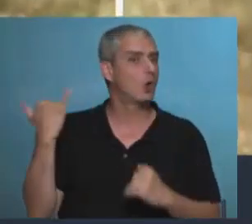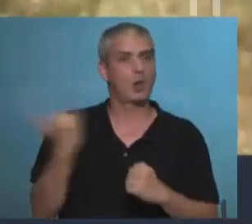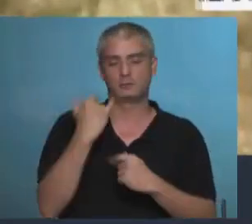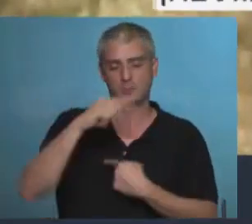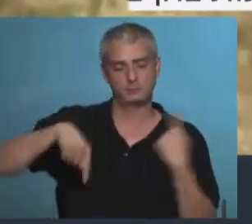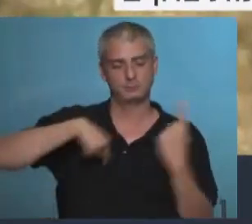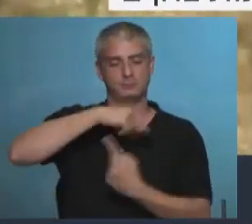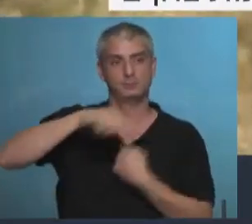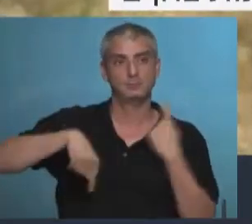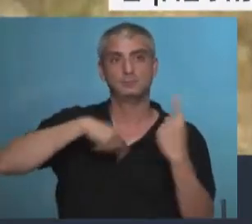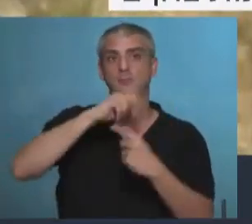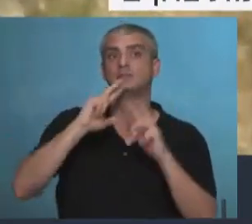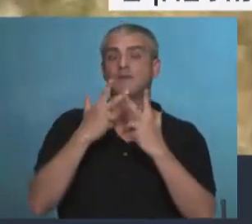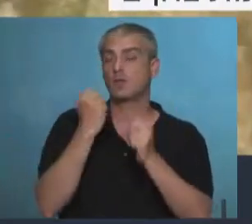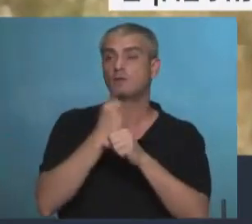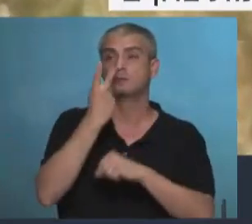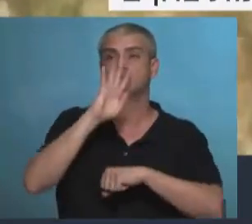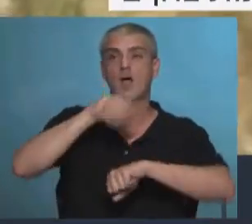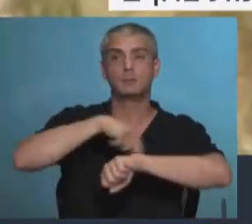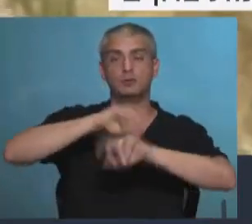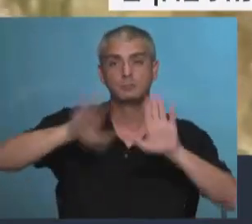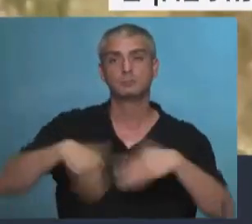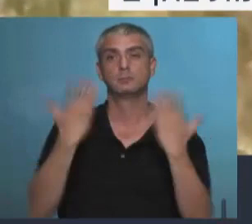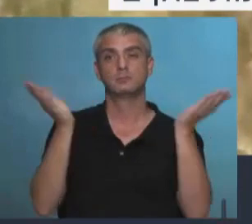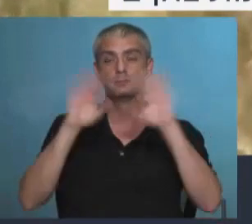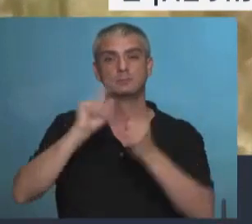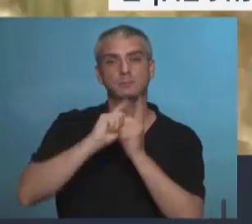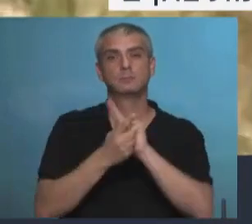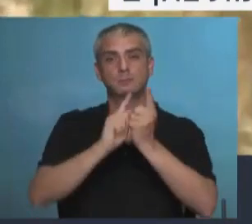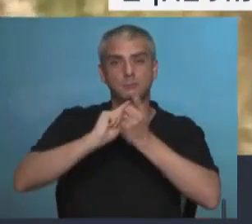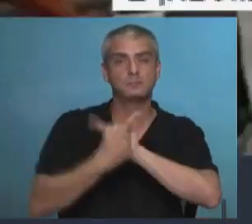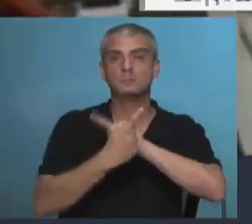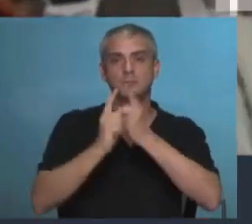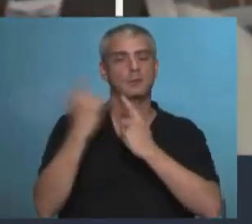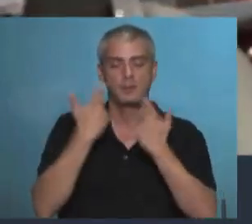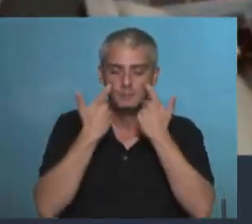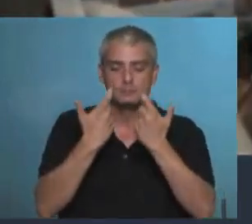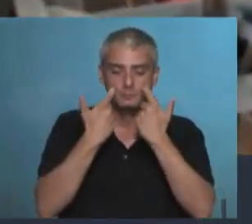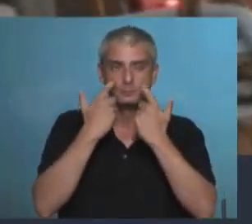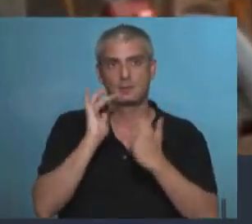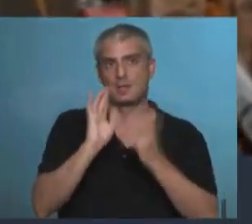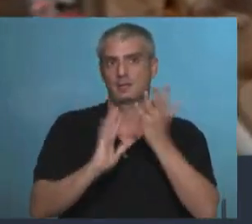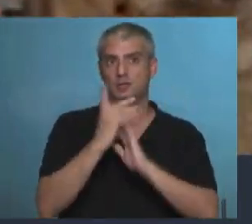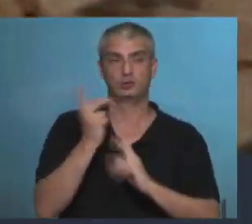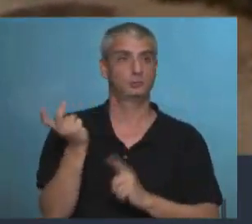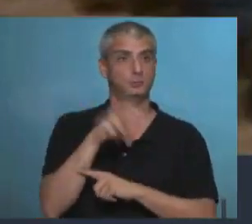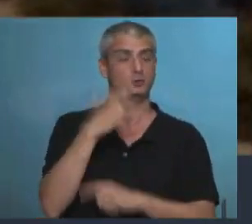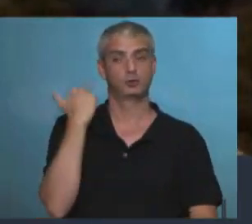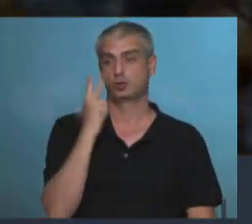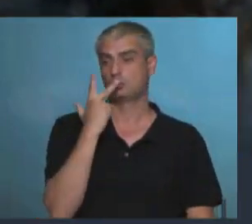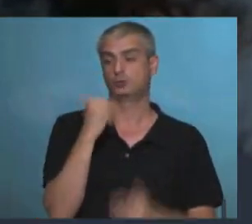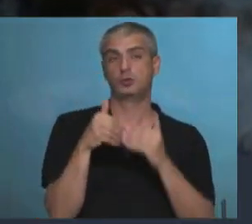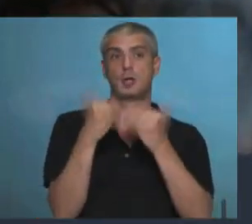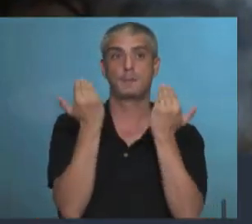חלופה של הצוות. הם עובדים ב-24 שעות במשמרות, כל הזמן משגיחים על האש. הם הוקפצו ביום שלישי לפנות